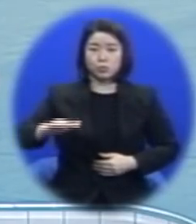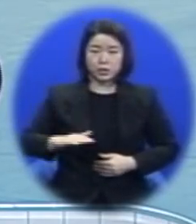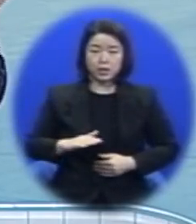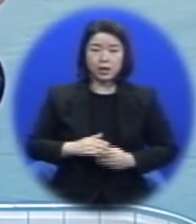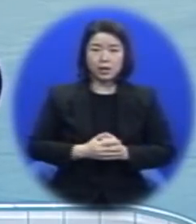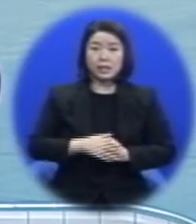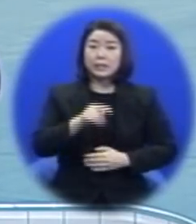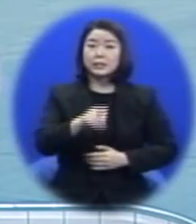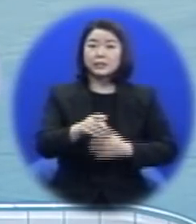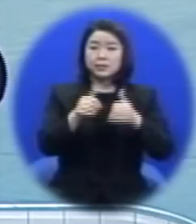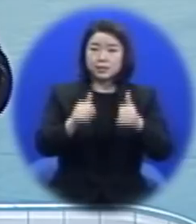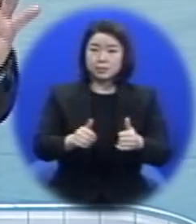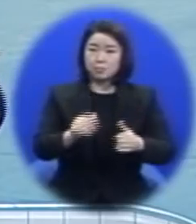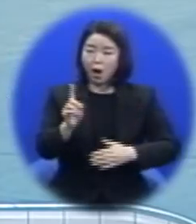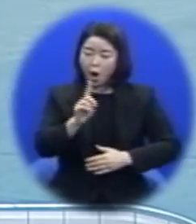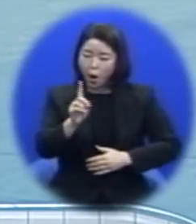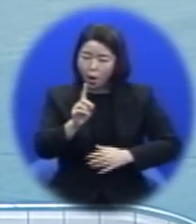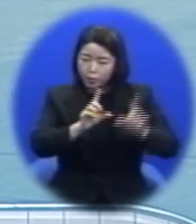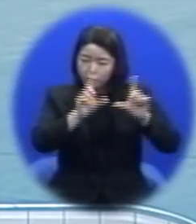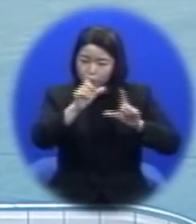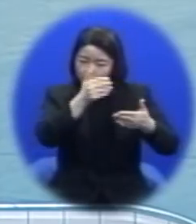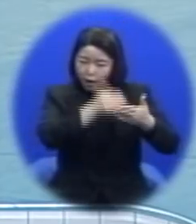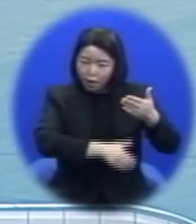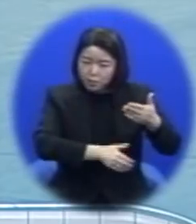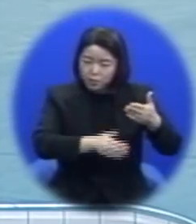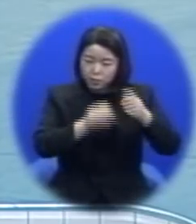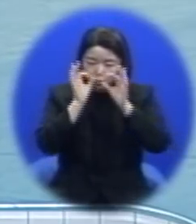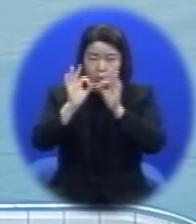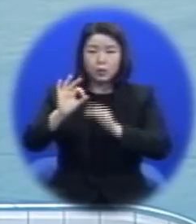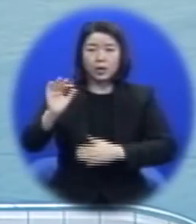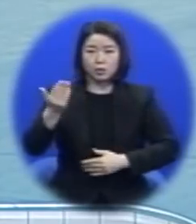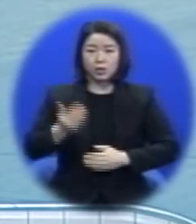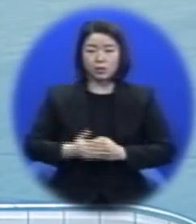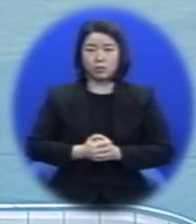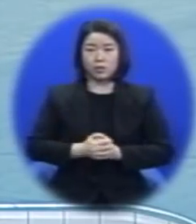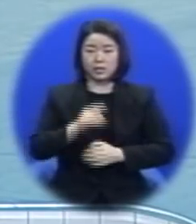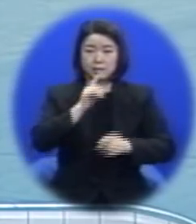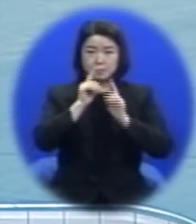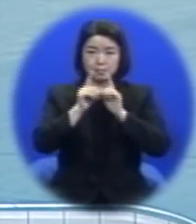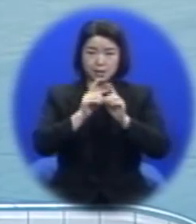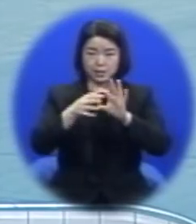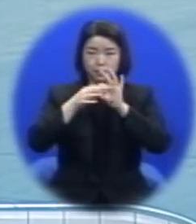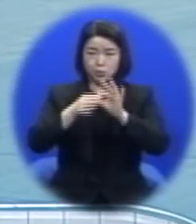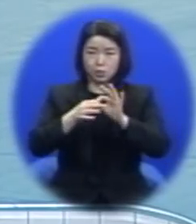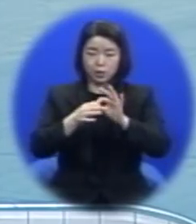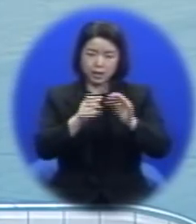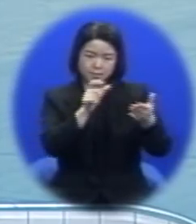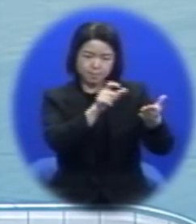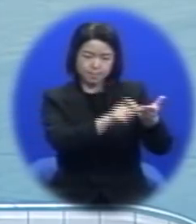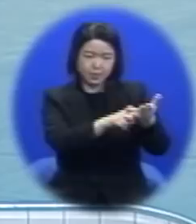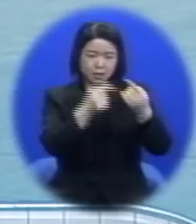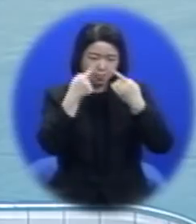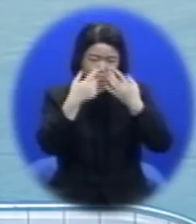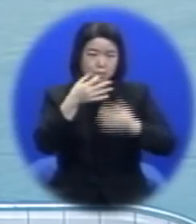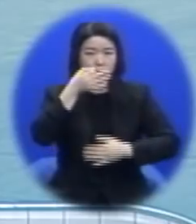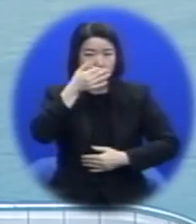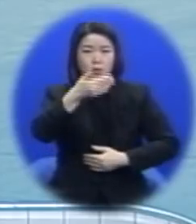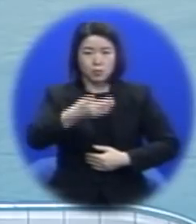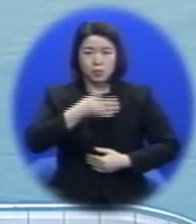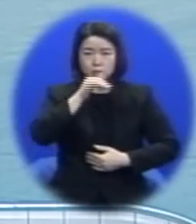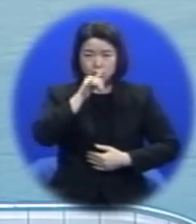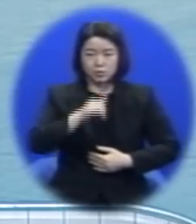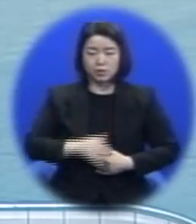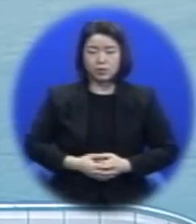그 심판의 어떤 흔적들을 보게 됩니다. 그걸 말씀을 통해서 분명하게 우리에게 보여주고